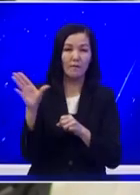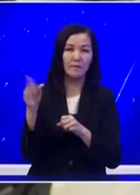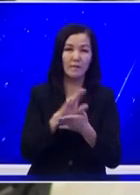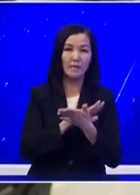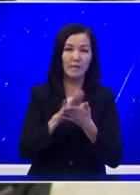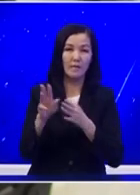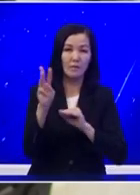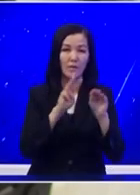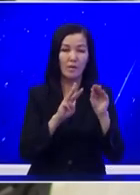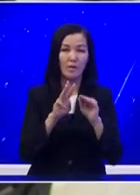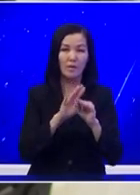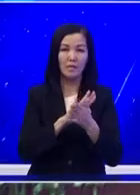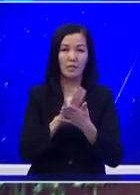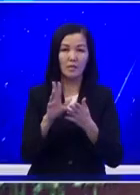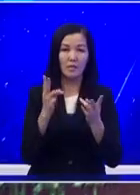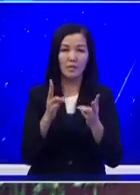гигиенические условия сохранены.